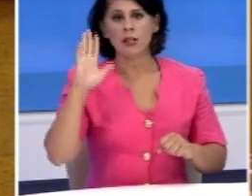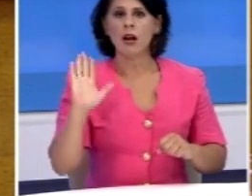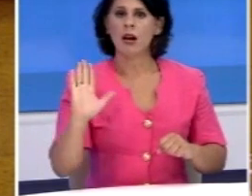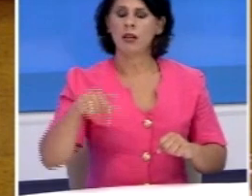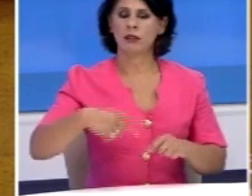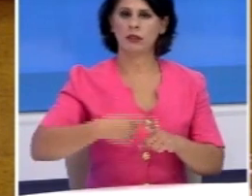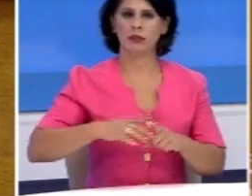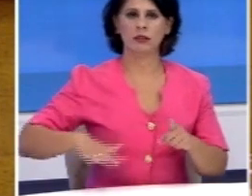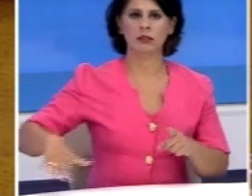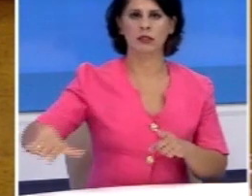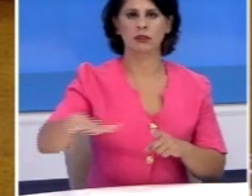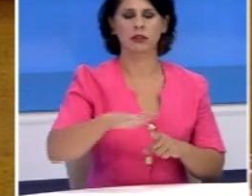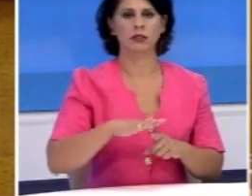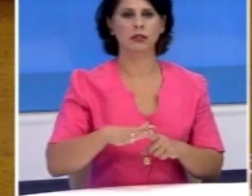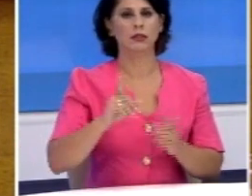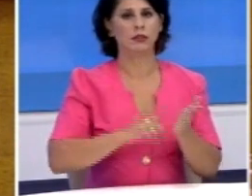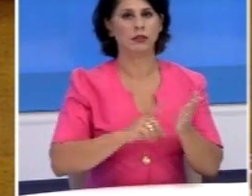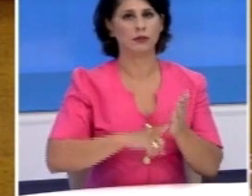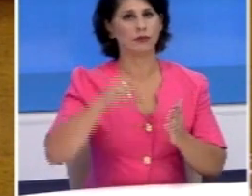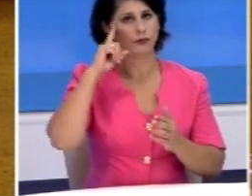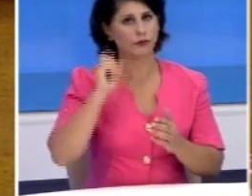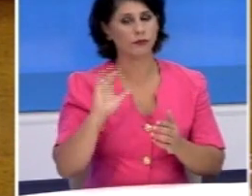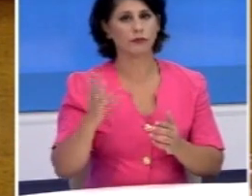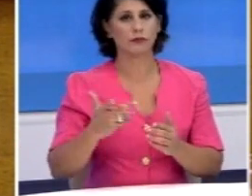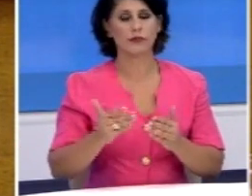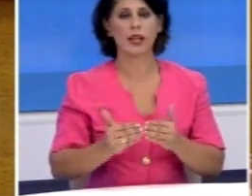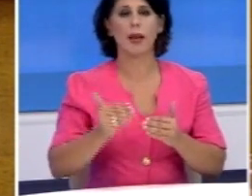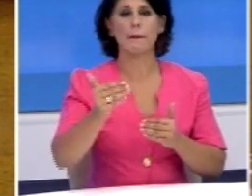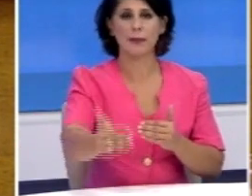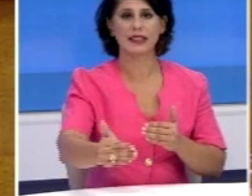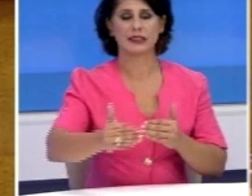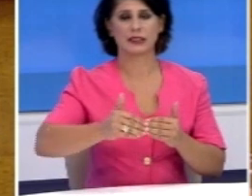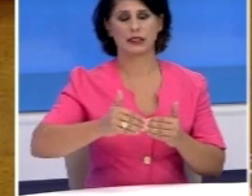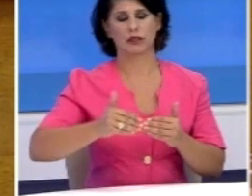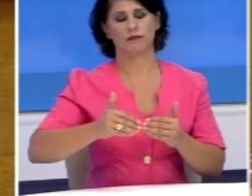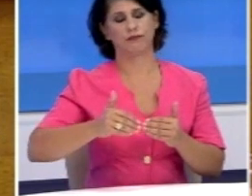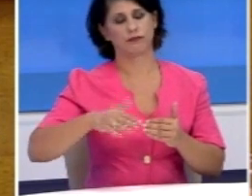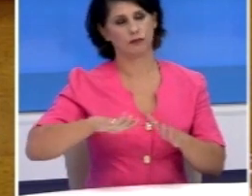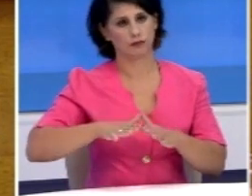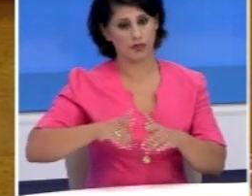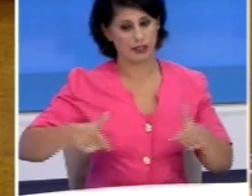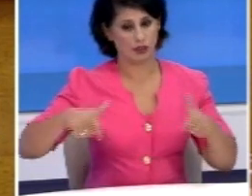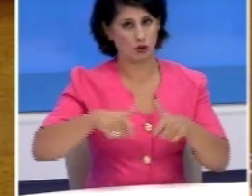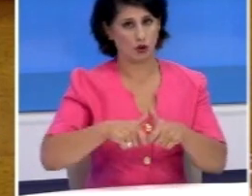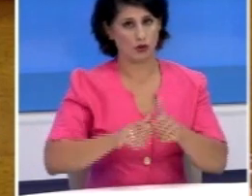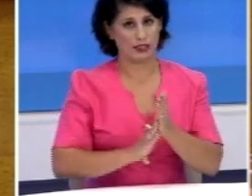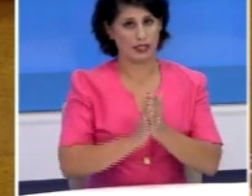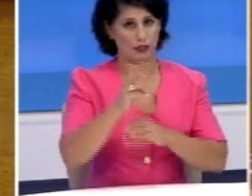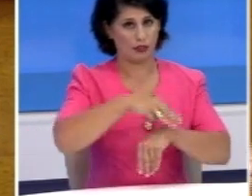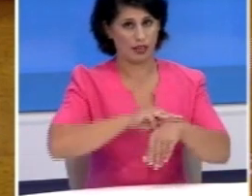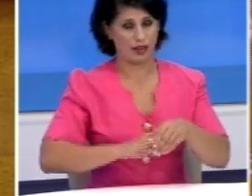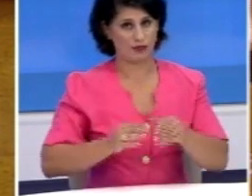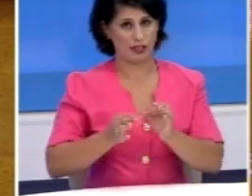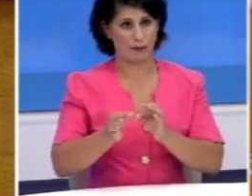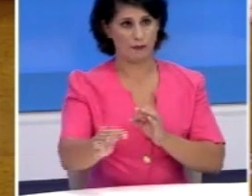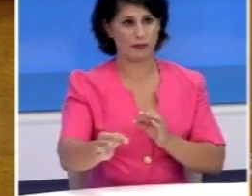ο ελληνικός λαός πρέπει να γνωρίζει ότι η επέκταση της αιγυαλίτιδας ζώνης στα 12 ναυτικά μίλια, που